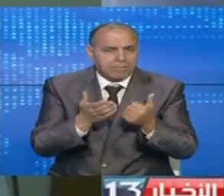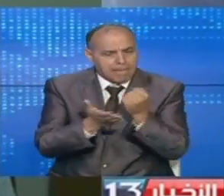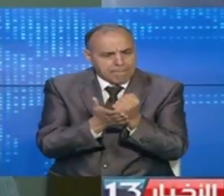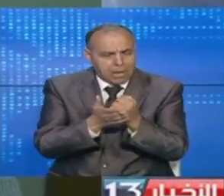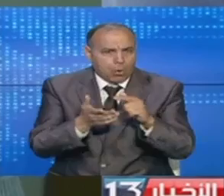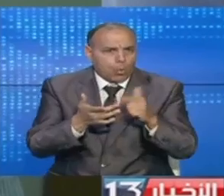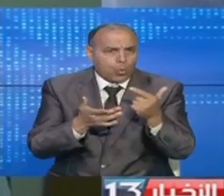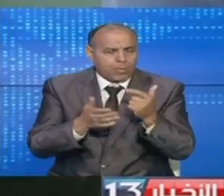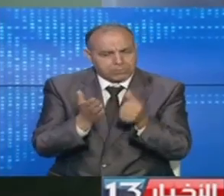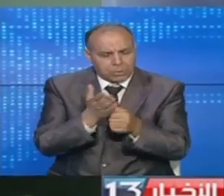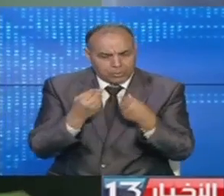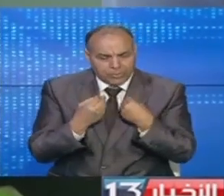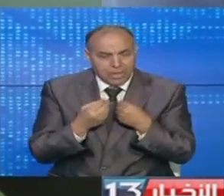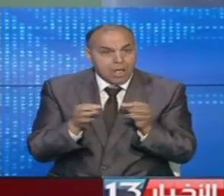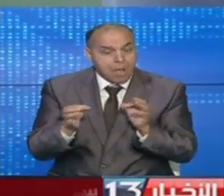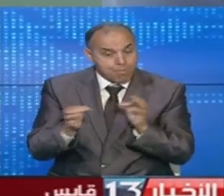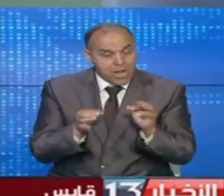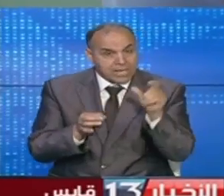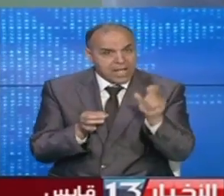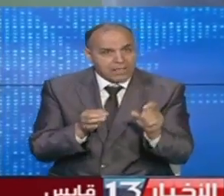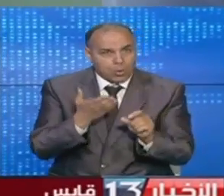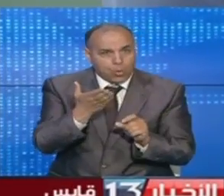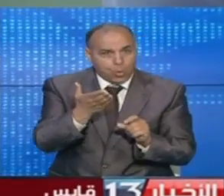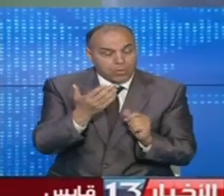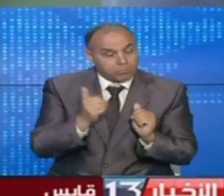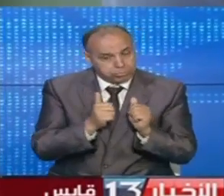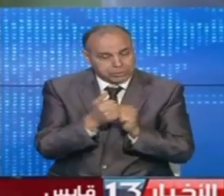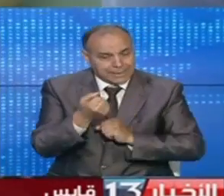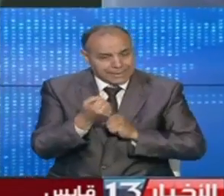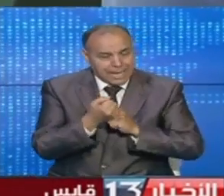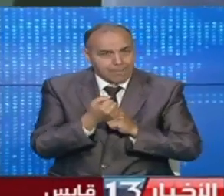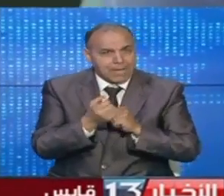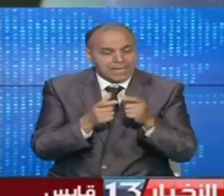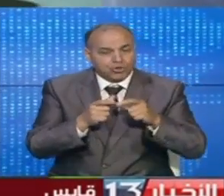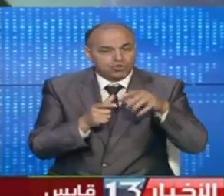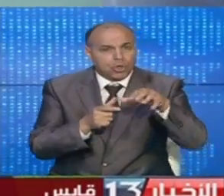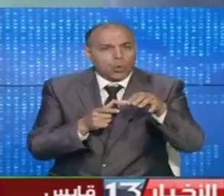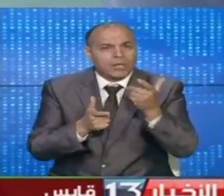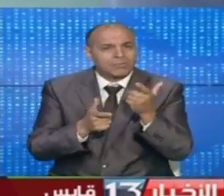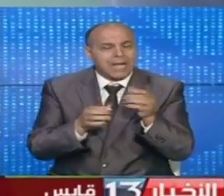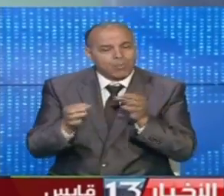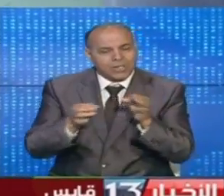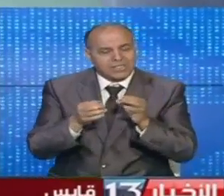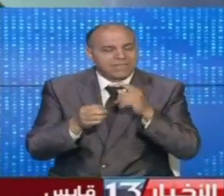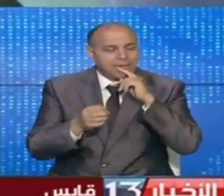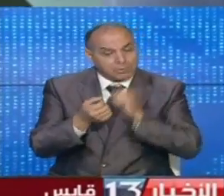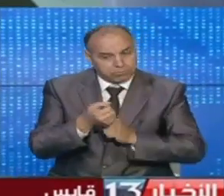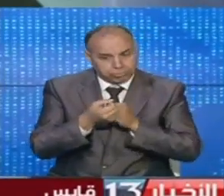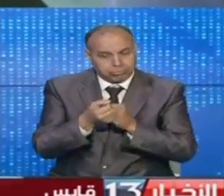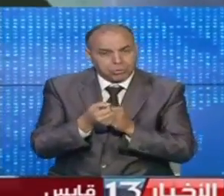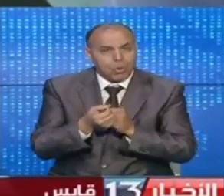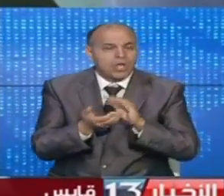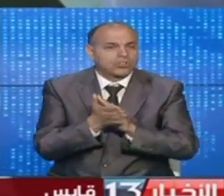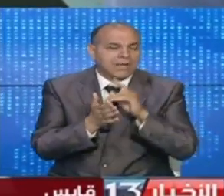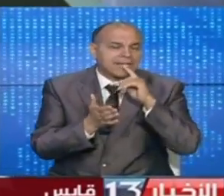البنكية وبطاقات الهوية. المهندس جمال شلبي وجد الإحاطة والدعم من الهيئة الجهوية لعمادة المهندسين بقابس ومن